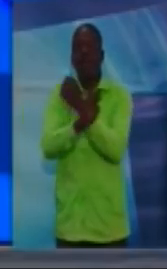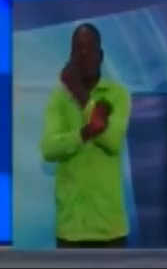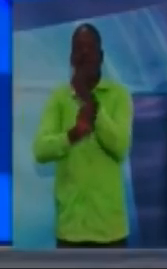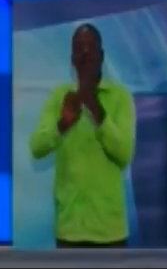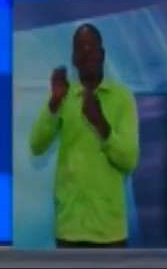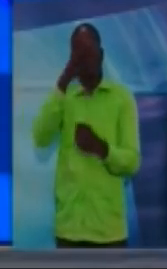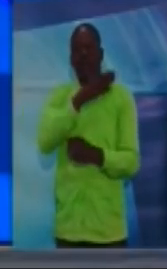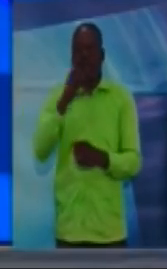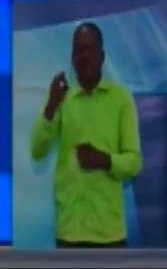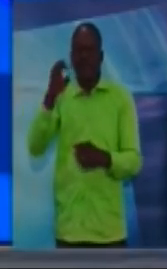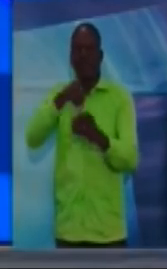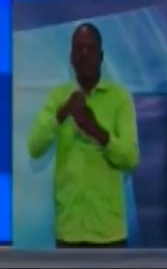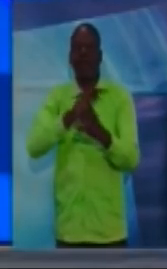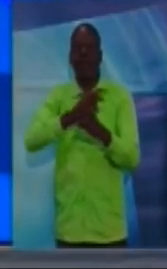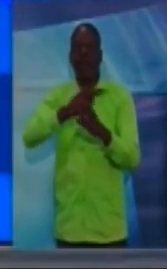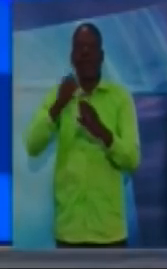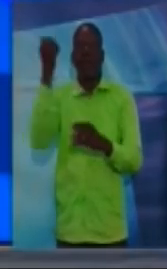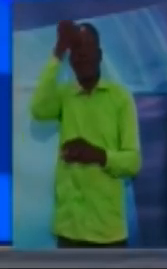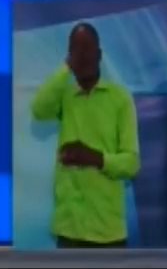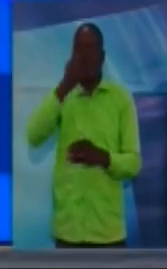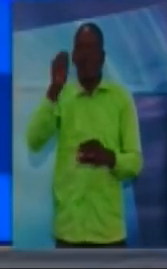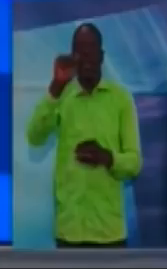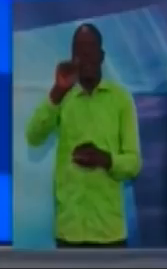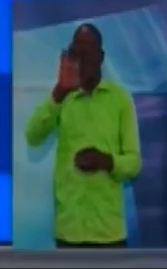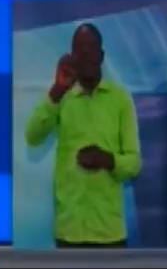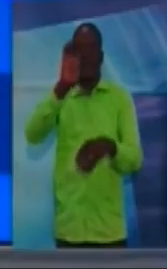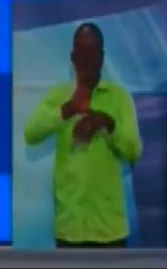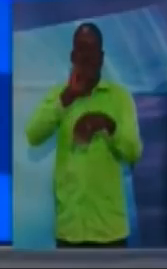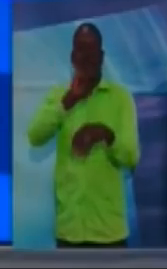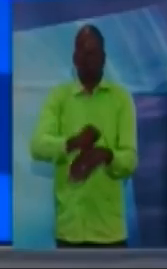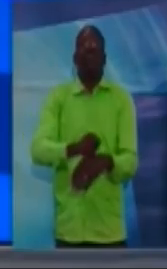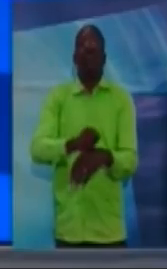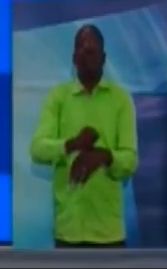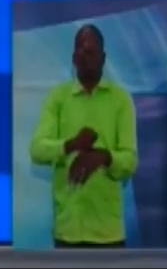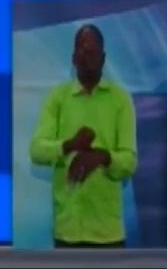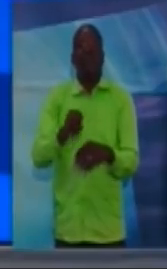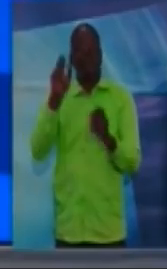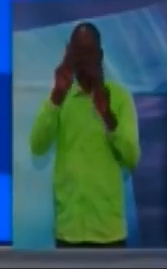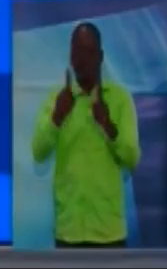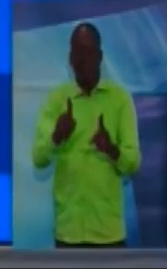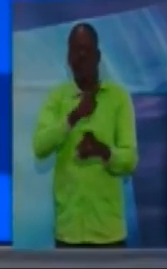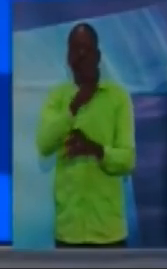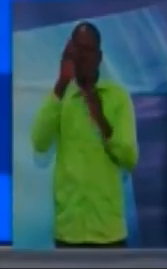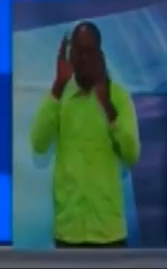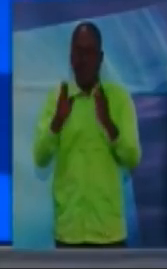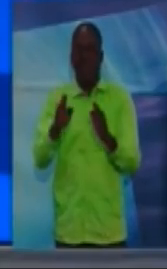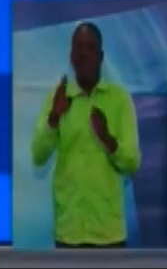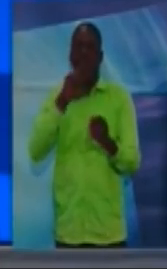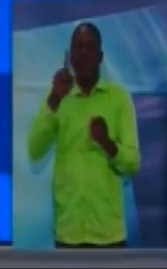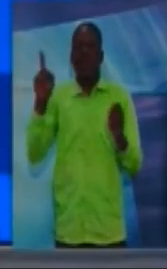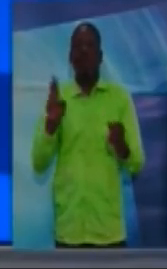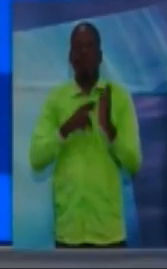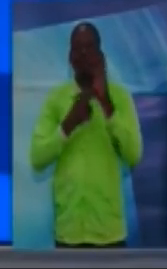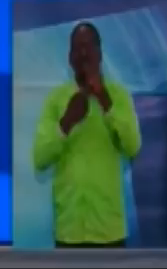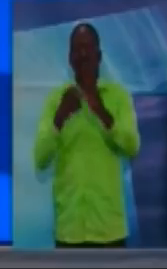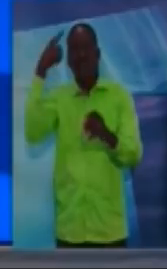pays. Lors du dernier forum d'Africalia à Abidjan en Côte d'Ivoire, la délégation burkinabé a été fort remarquable de